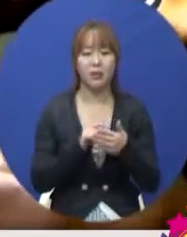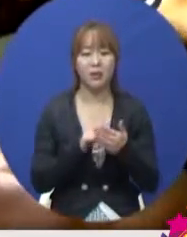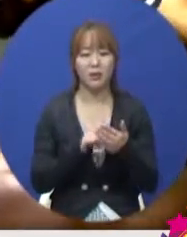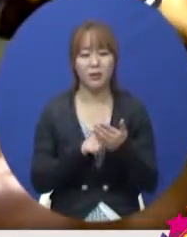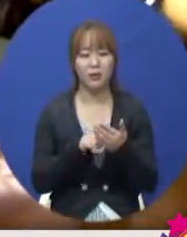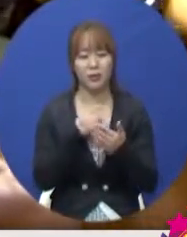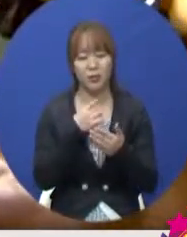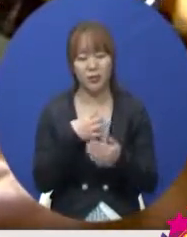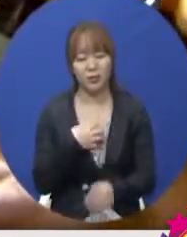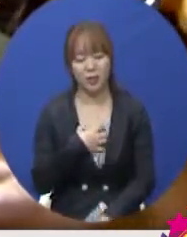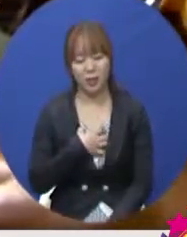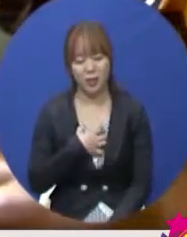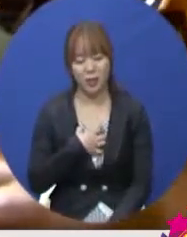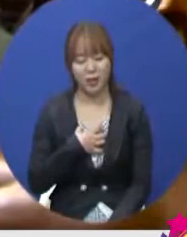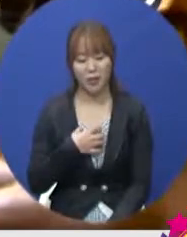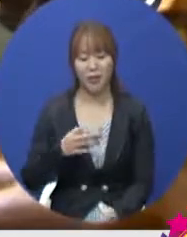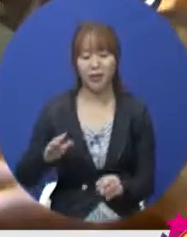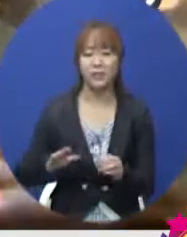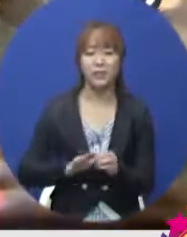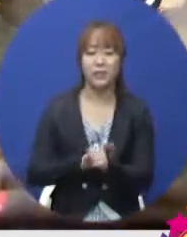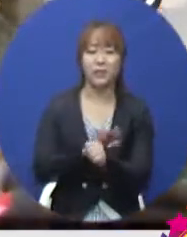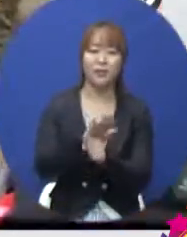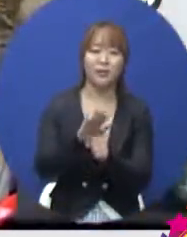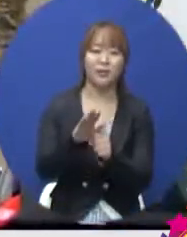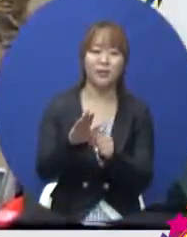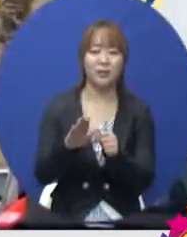가슴만 깨우는 사랑